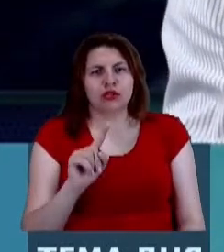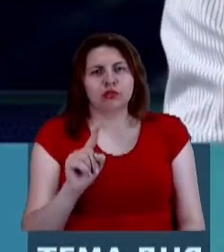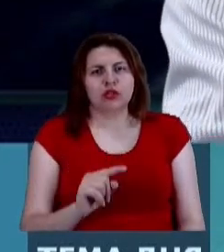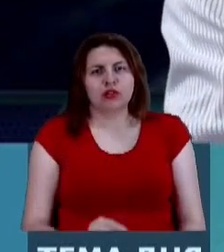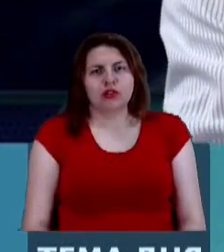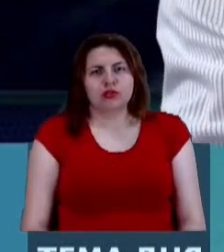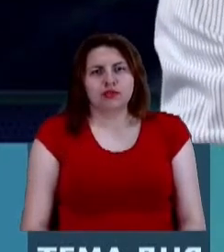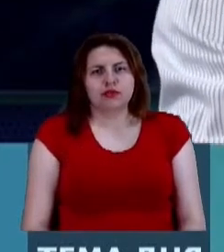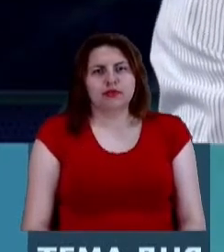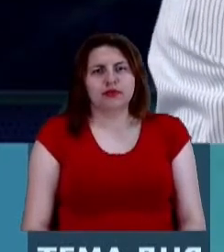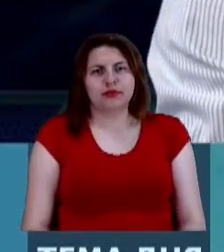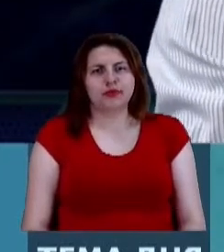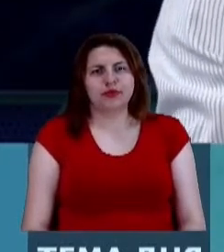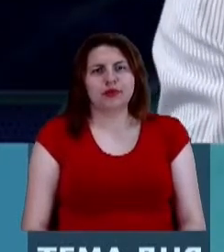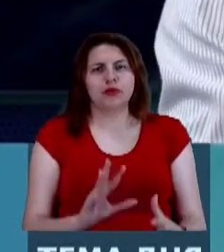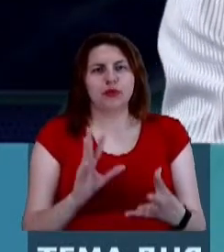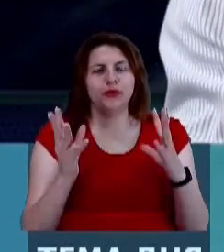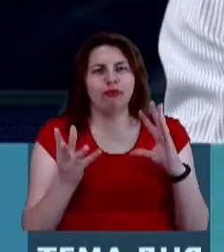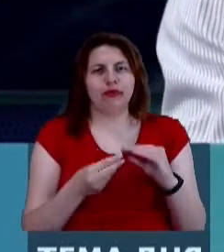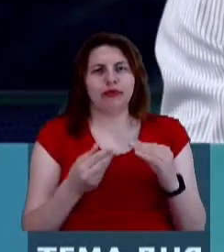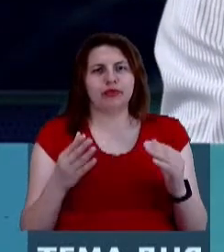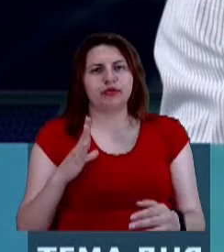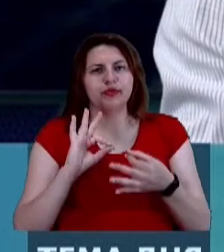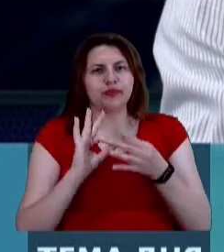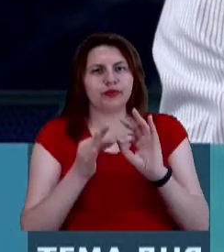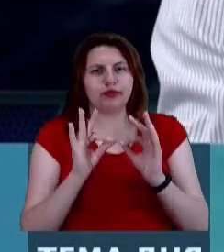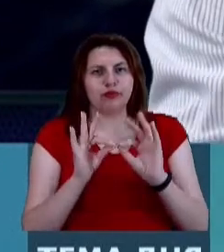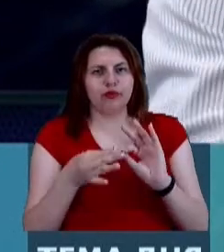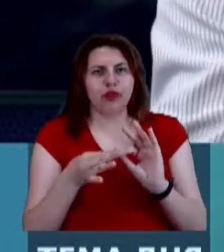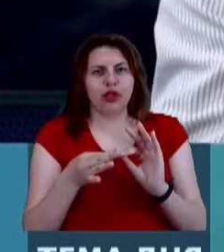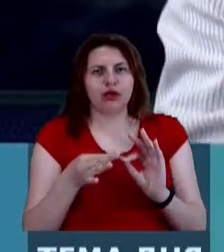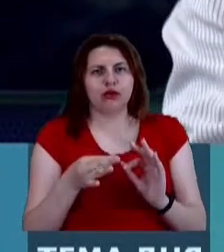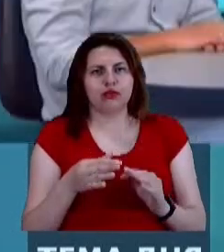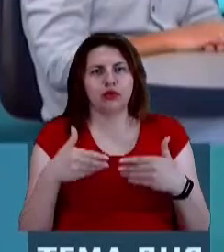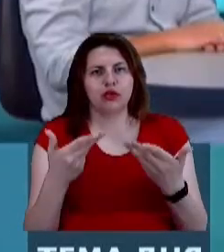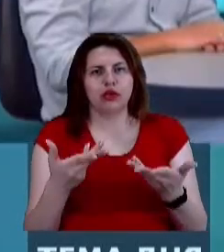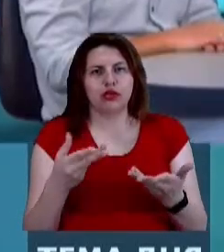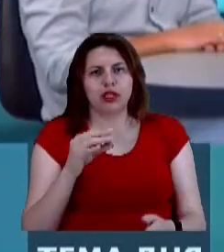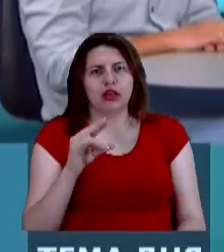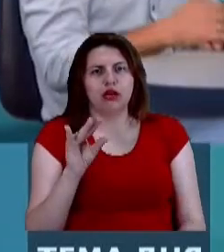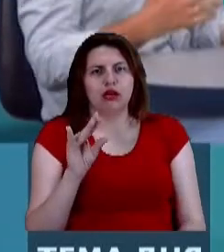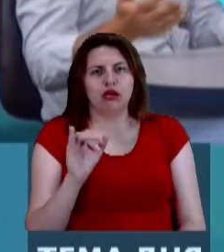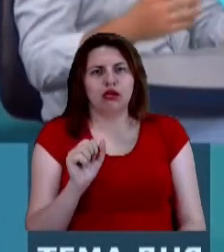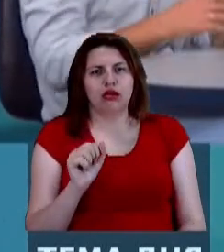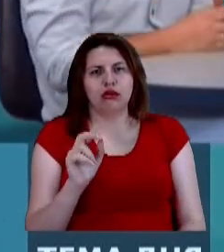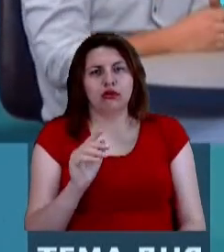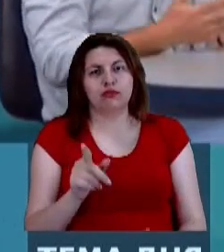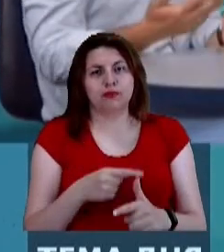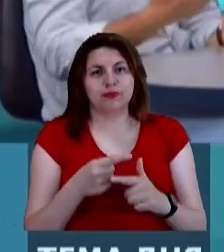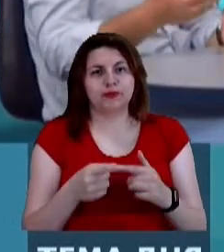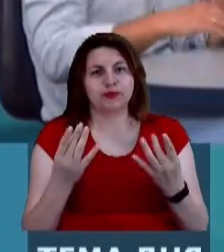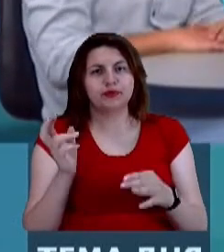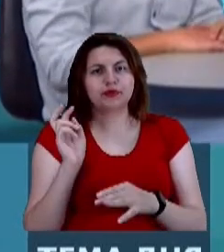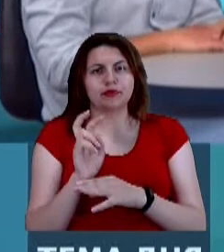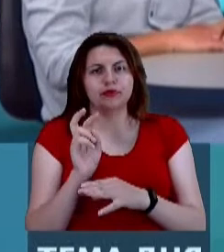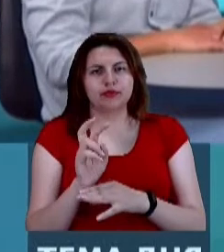для того, щоб в принципі була якась логічність подачі матеріалу, або просто ходити тільки для того, щоб ти був впізнаваний,